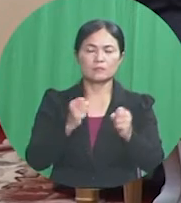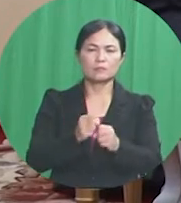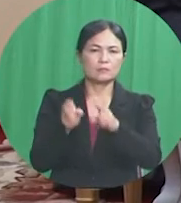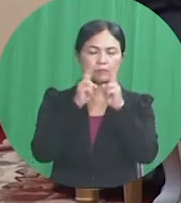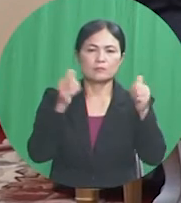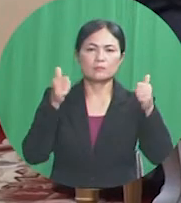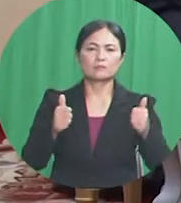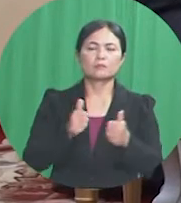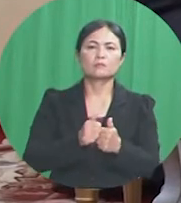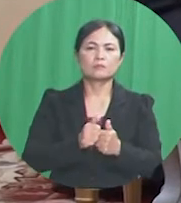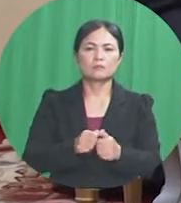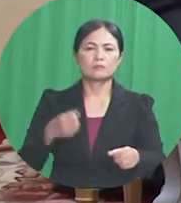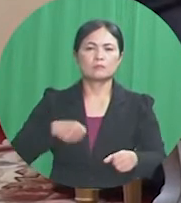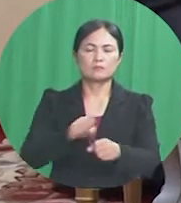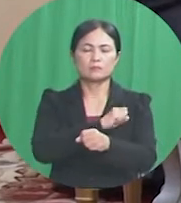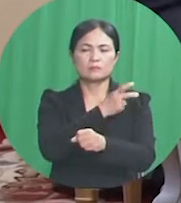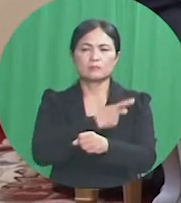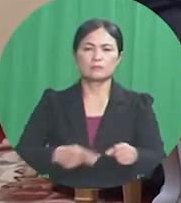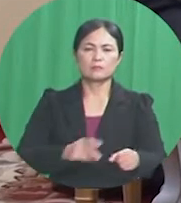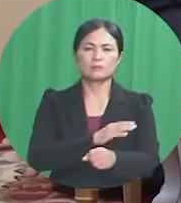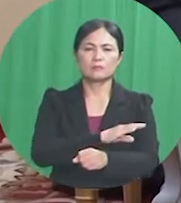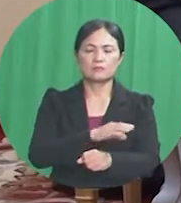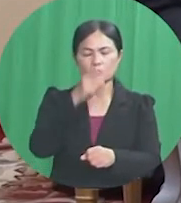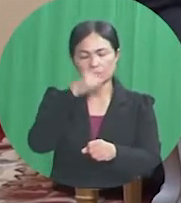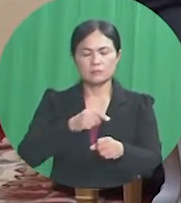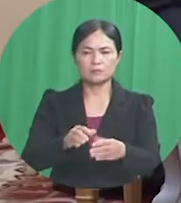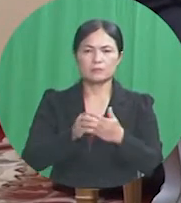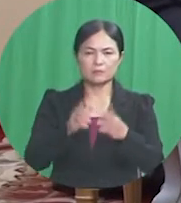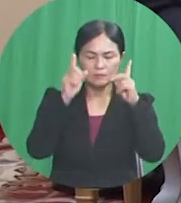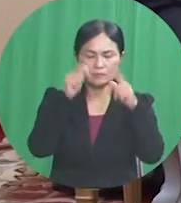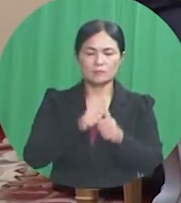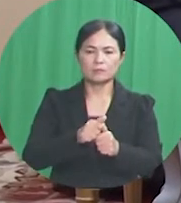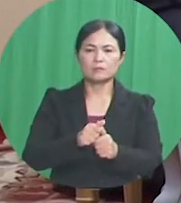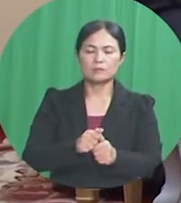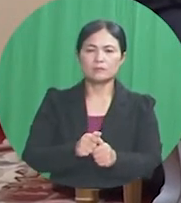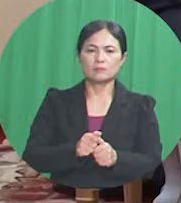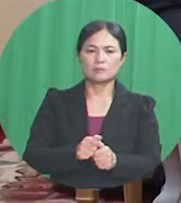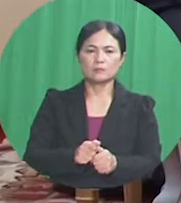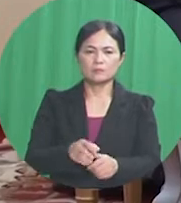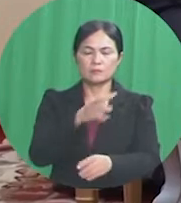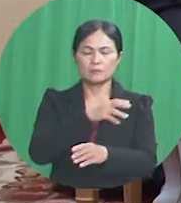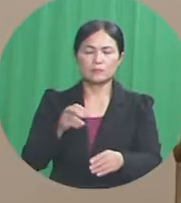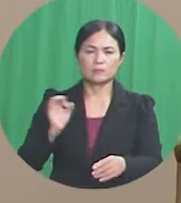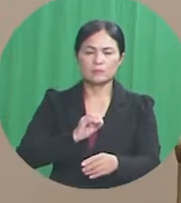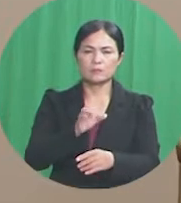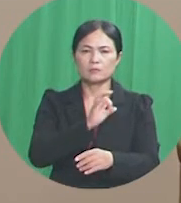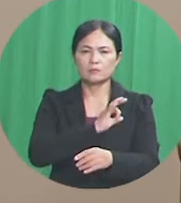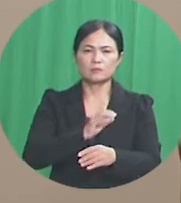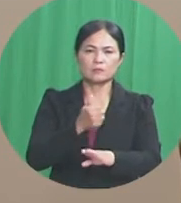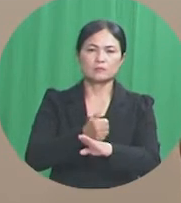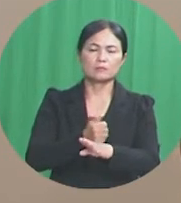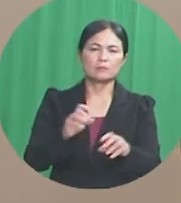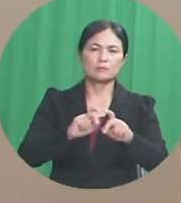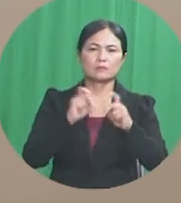បាលកិច្ចល្អនៃព្រឹទ្ធសភានៃព្រះរាជាណាចក្រថៃឡង់ដឹកនាំដោយឯកឧត្តមនាវីឯកសិទ្ធវត្តវង្សសុវណ្ណប្រធាន